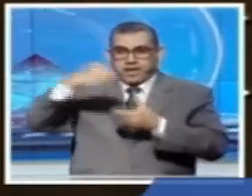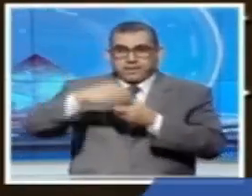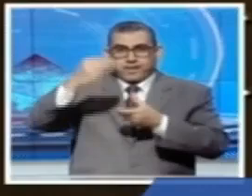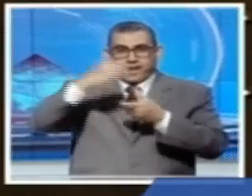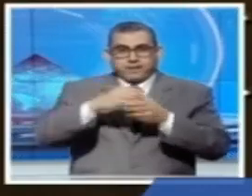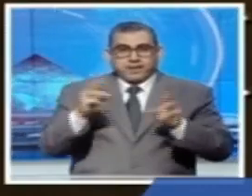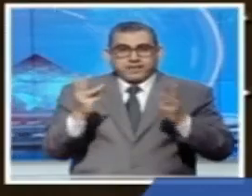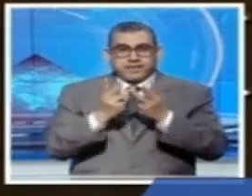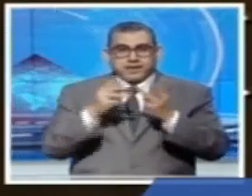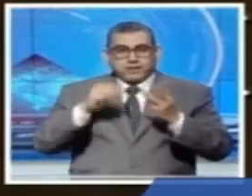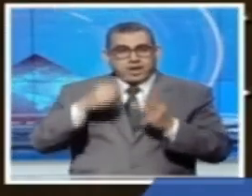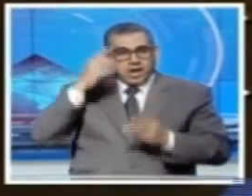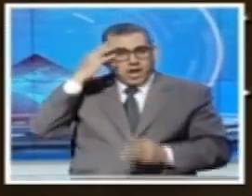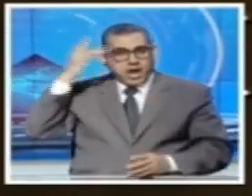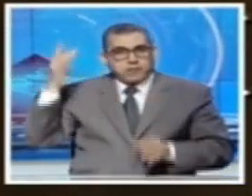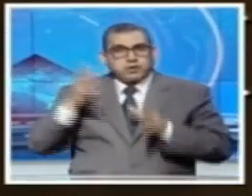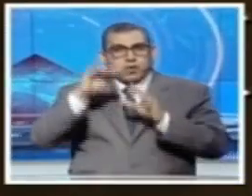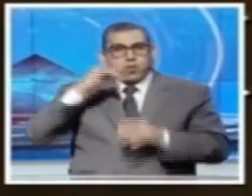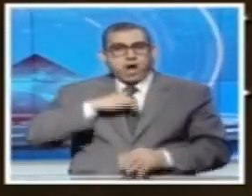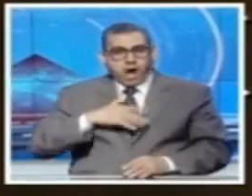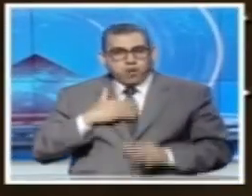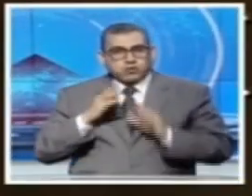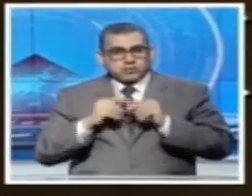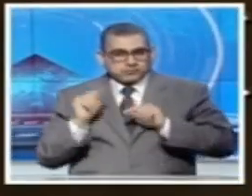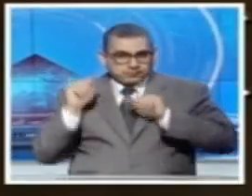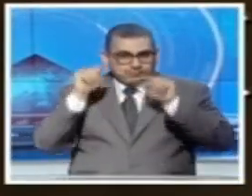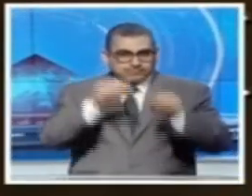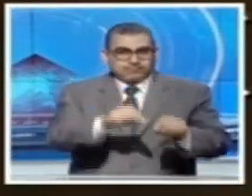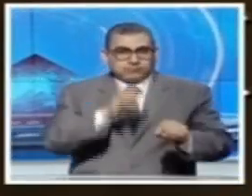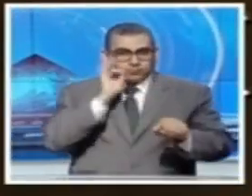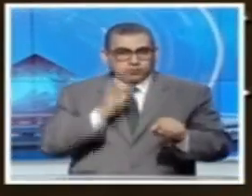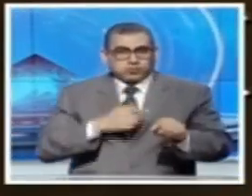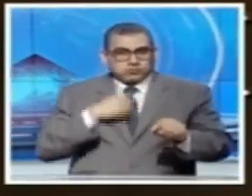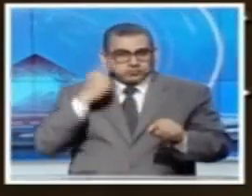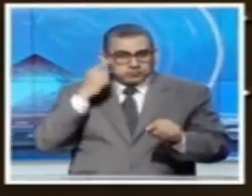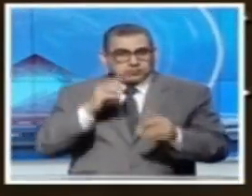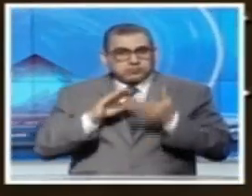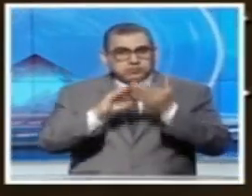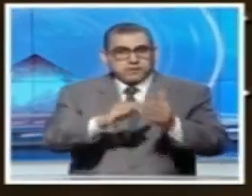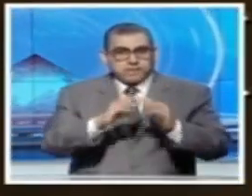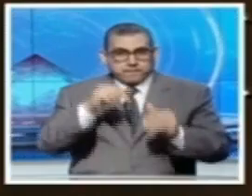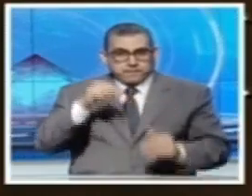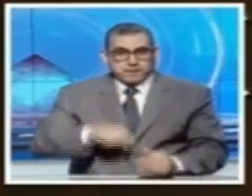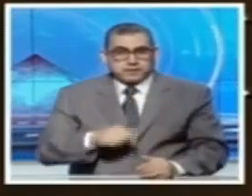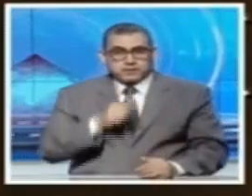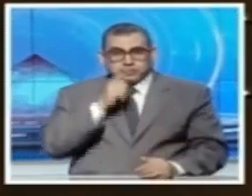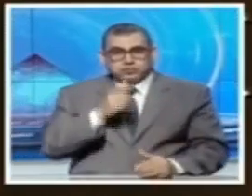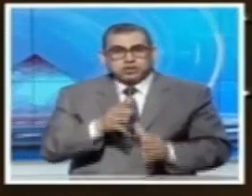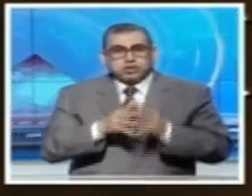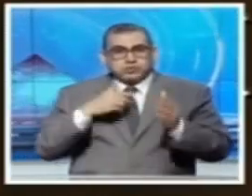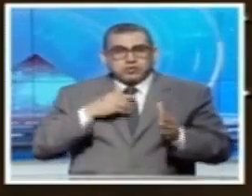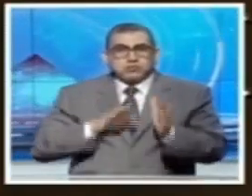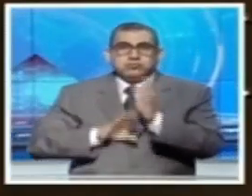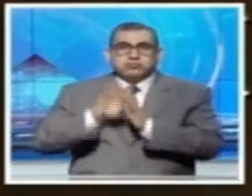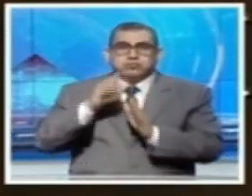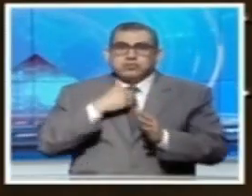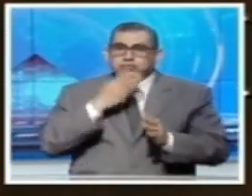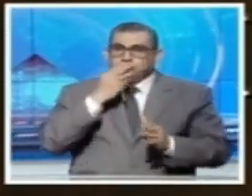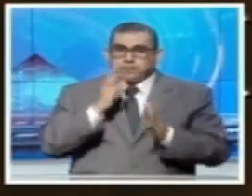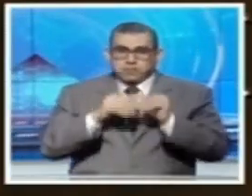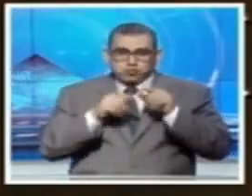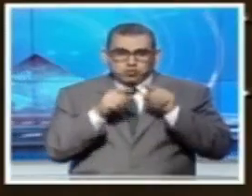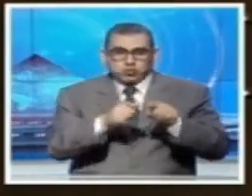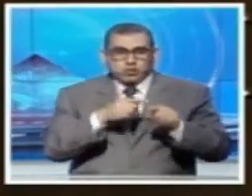كمان كان عندهم حلم كبير ان هم يرجعوا في أوقات معينة ان هم يخدموا بلدهم اللي كبروا وتربوا